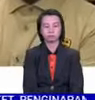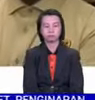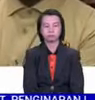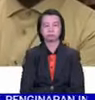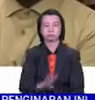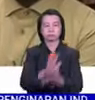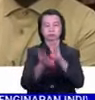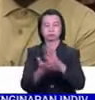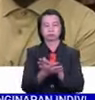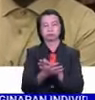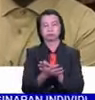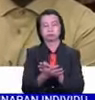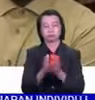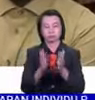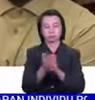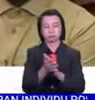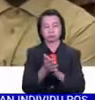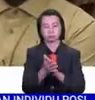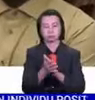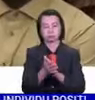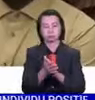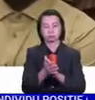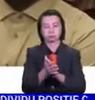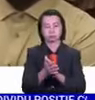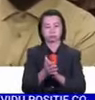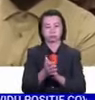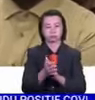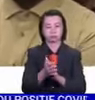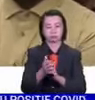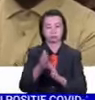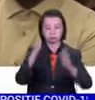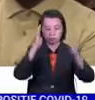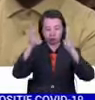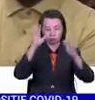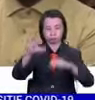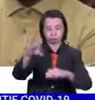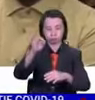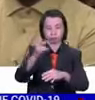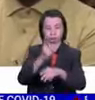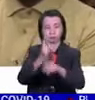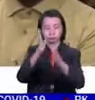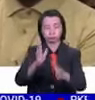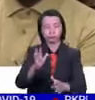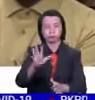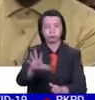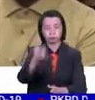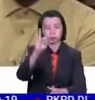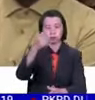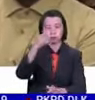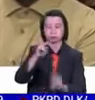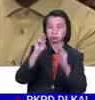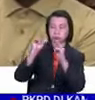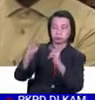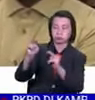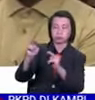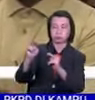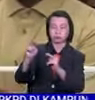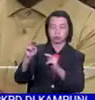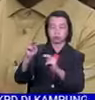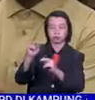Jadi kerajaan memandang serius ya pelibatan kontraktor dan kita harap siapa jua yang lantik untuk menyiapkan projek ini boleh